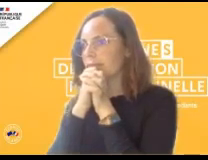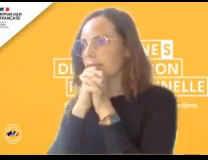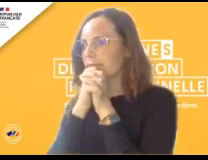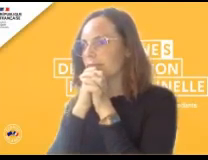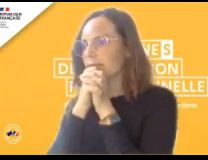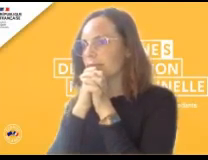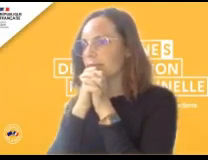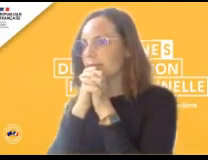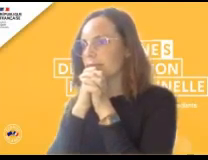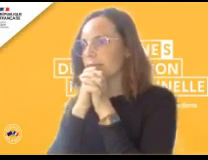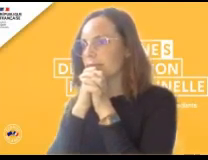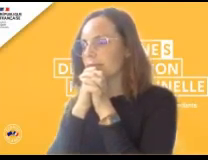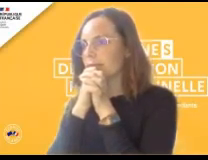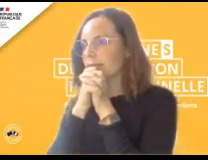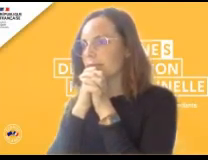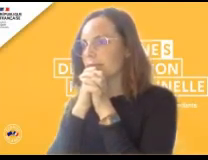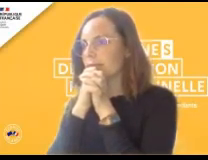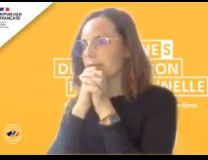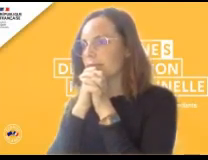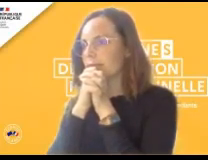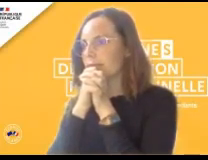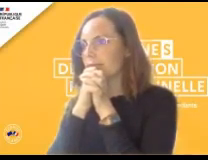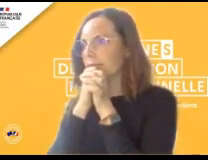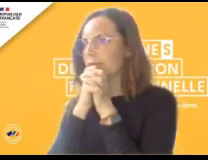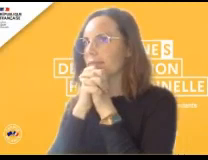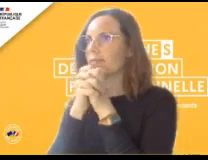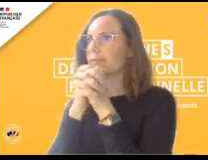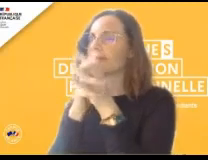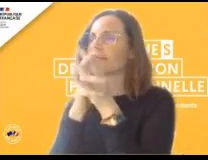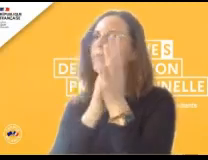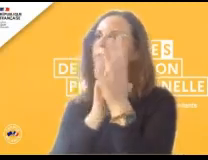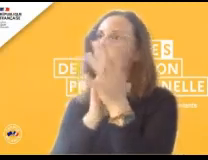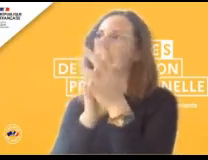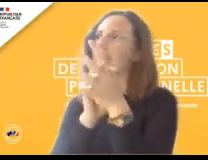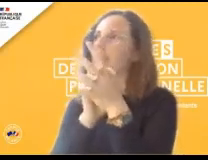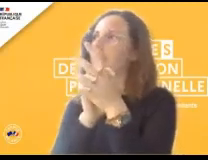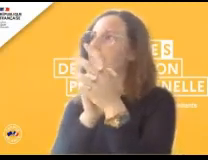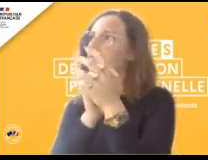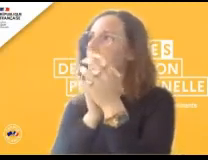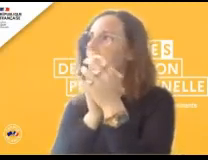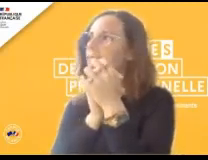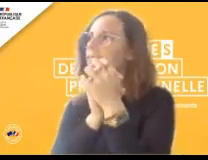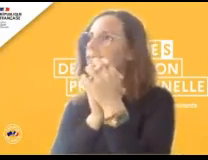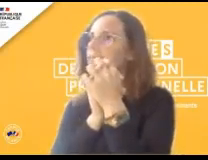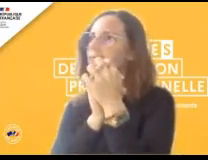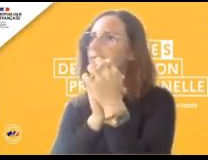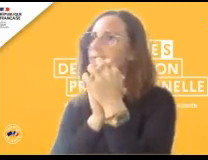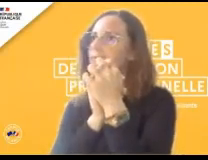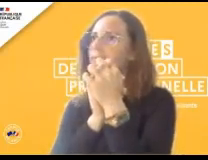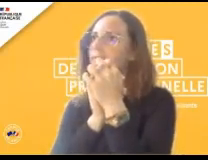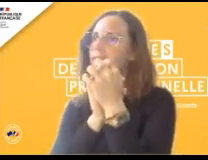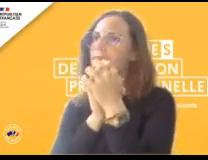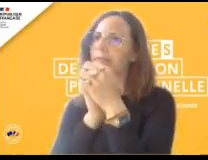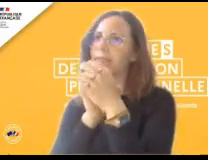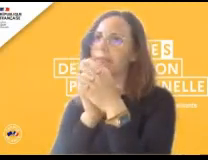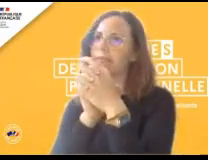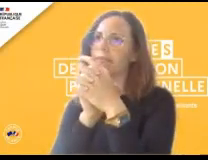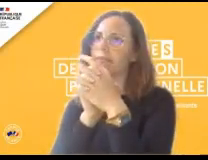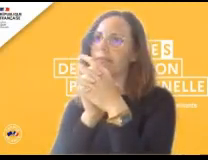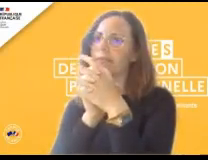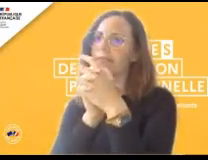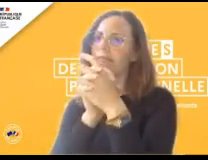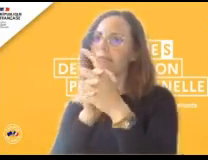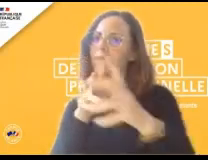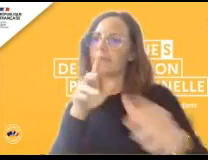consacré plus particulièrement à un état des lieux, à une phase de diagnostic, quelle est la situation, quel est le besoin. Et sur ce